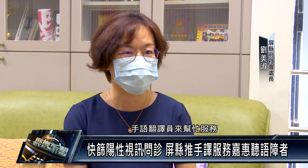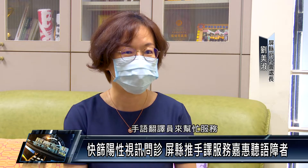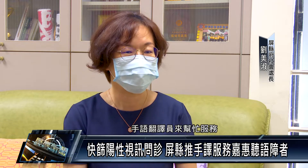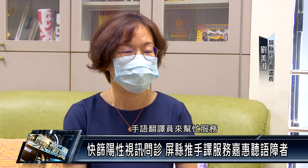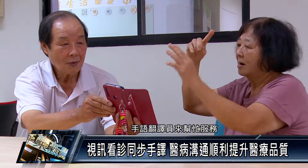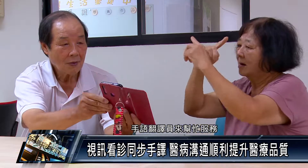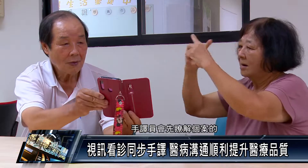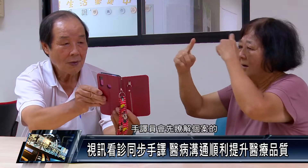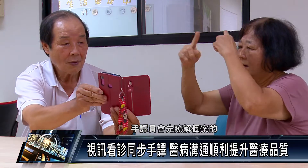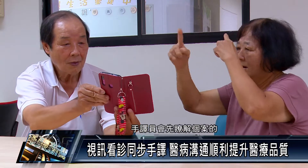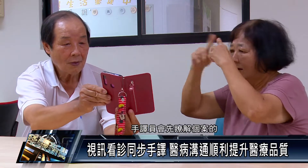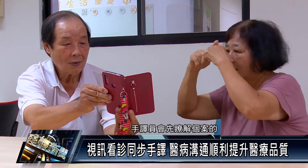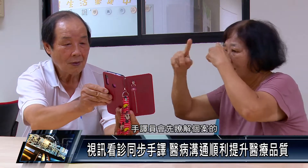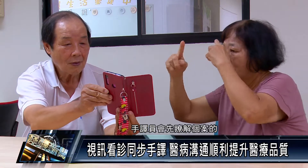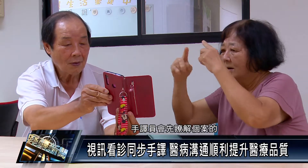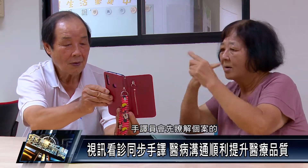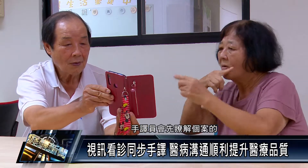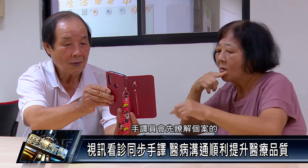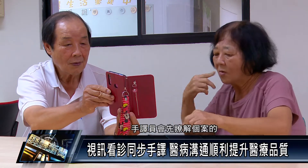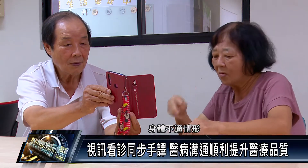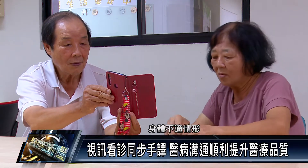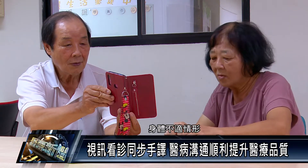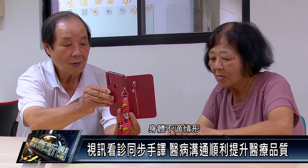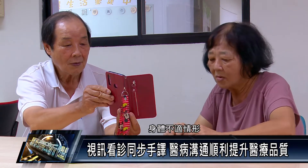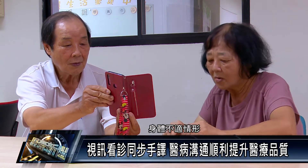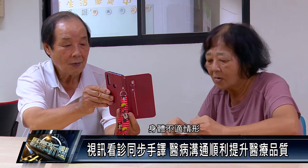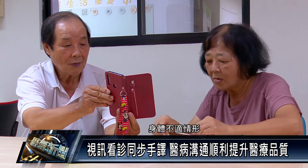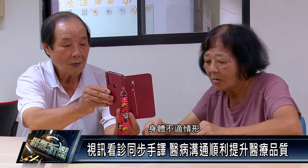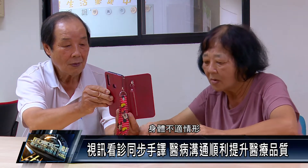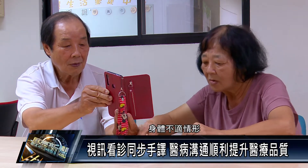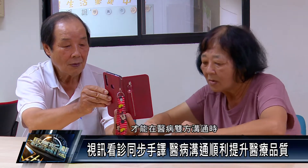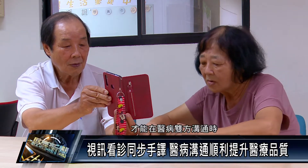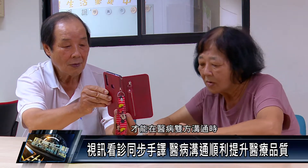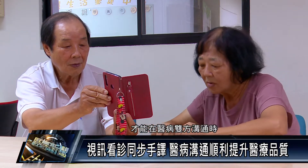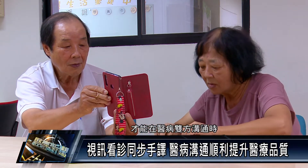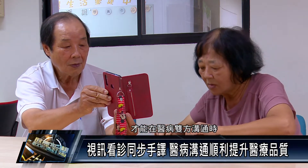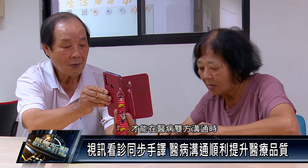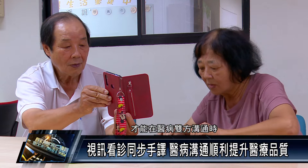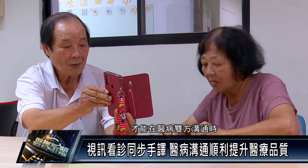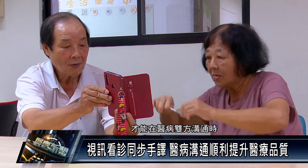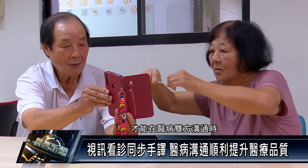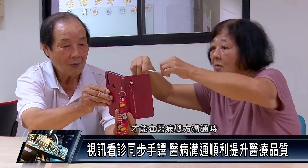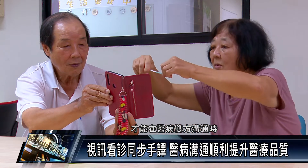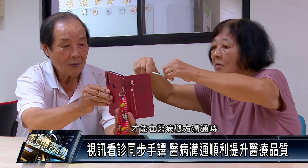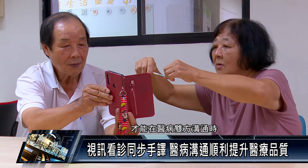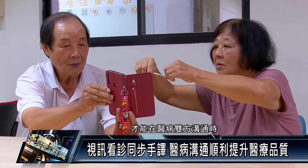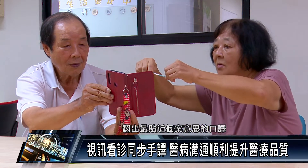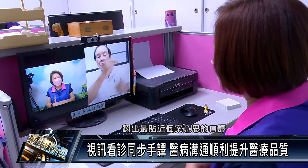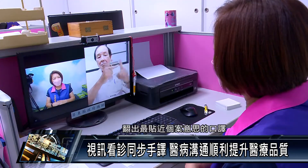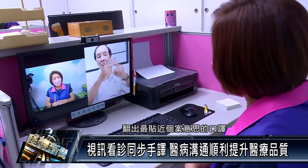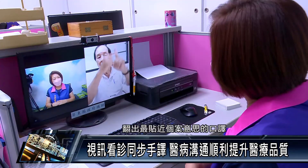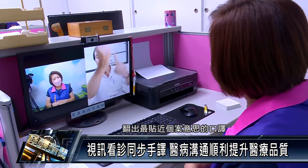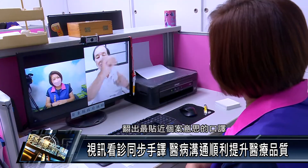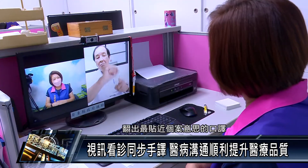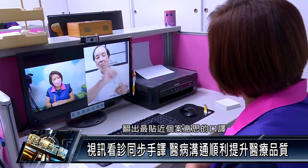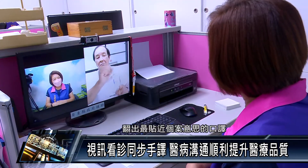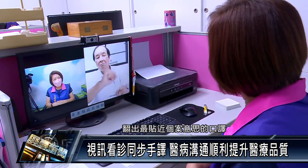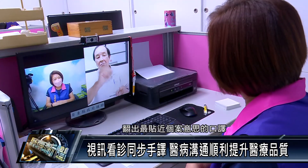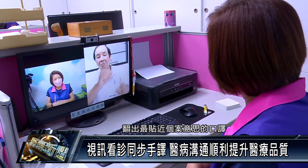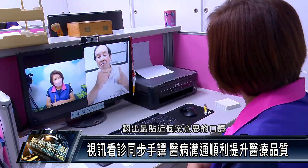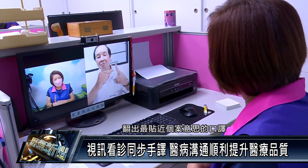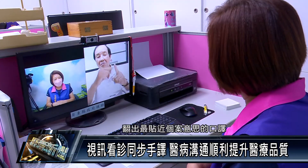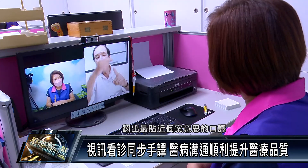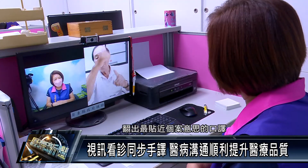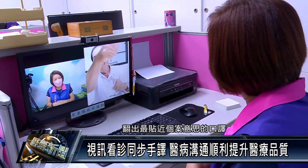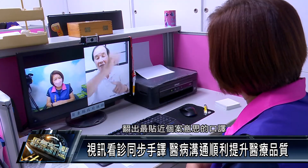服务哈。 手译员会先了解个案的身体不适情形，才能在医病双方沟通时翻出最贴近